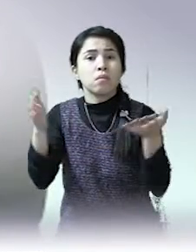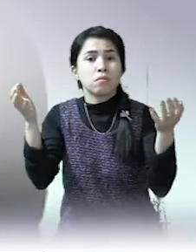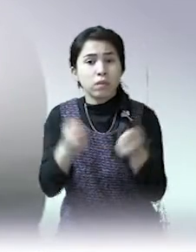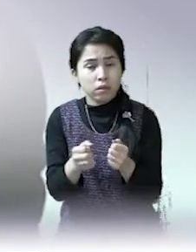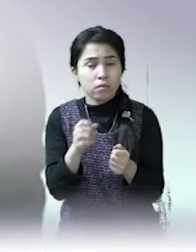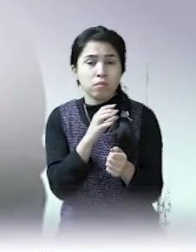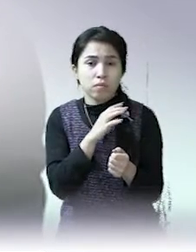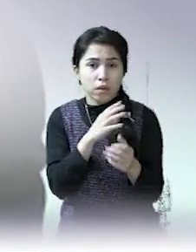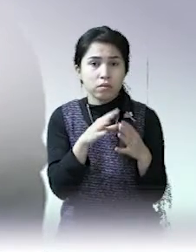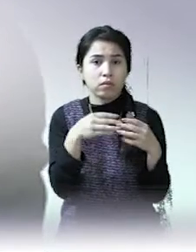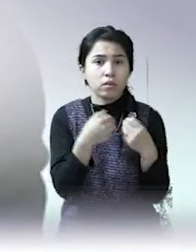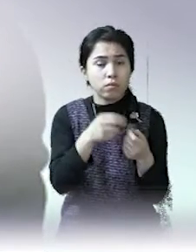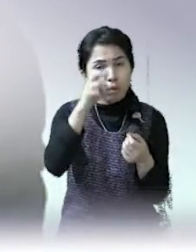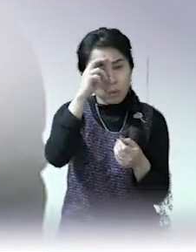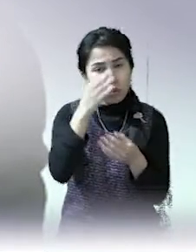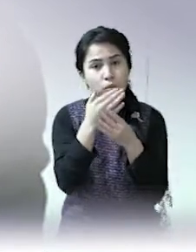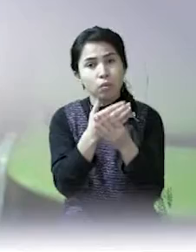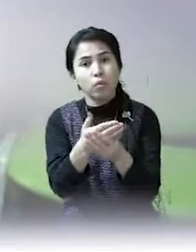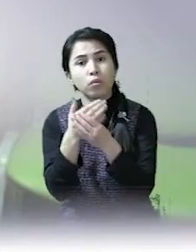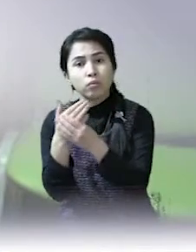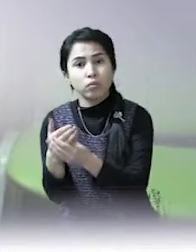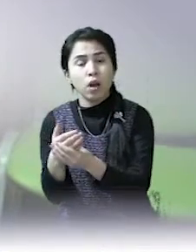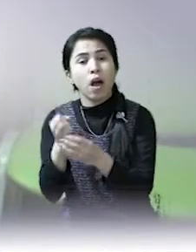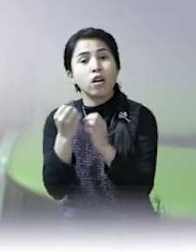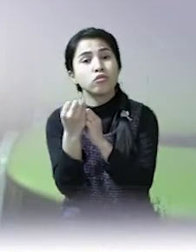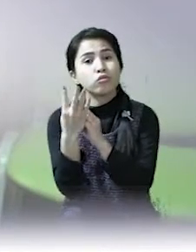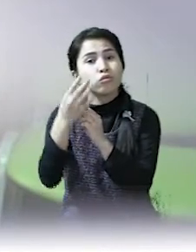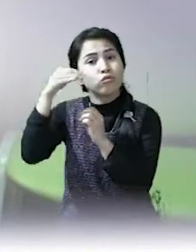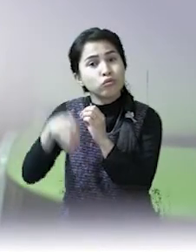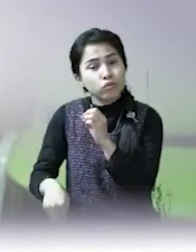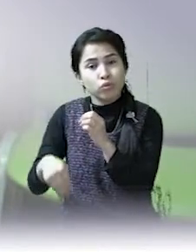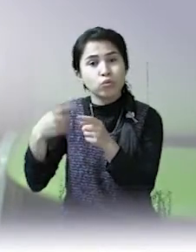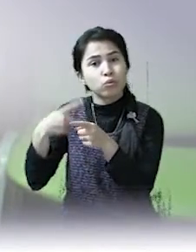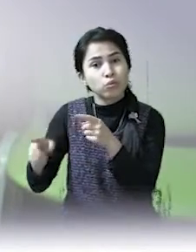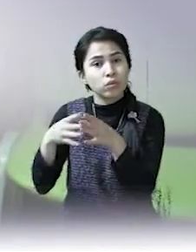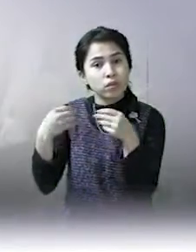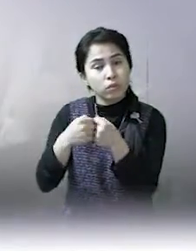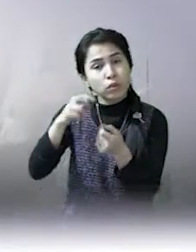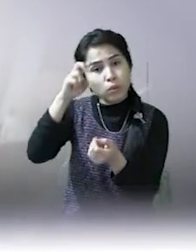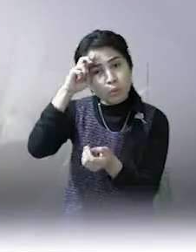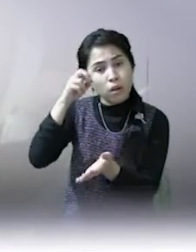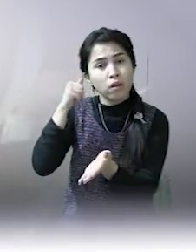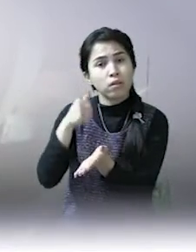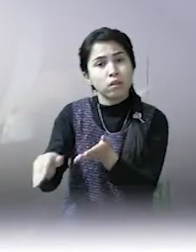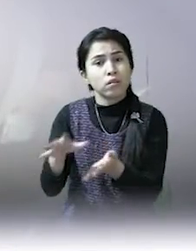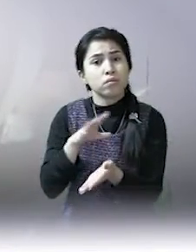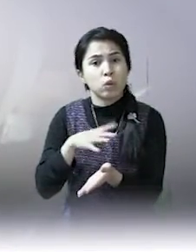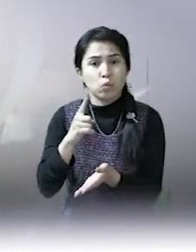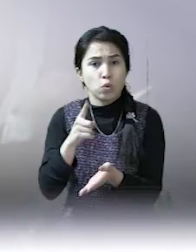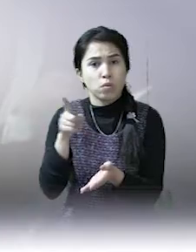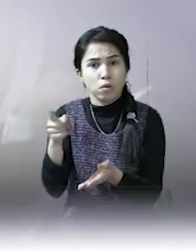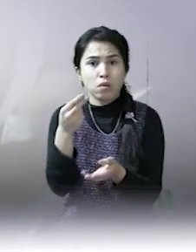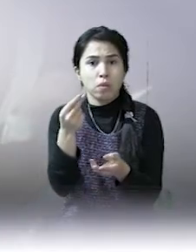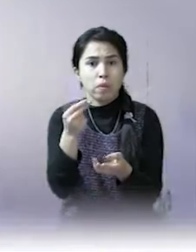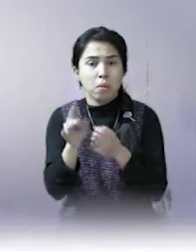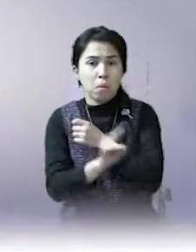сұрақтардың жауабын Денсаулық сақтау министрлігінің немесе қордың сайтынан сондай-ақ 1406 номерінен білуге болады. Ақсәуле Әбітай, Әлібек Самаликов,